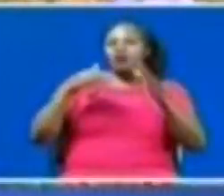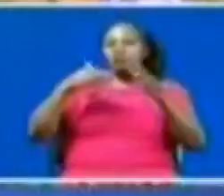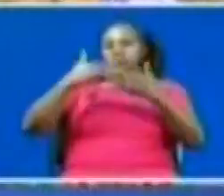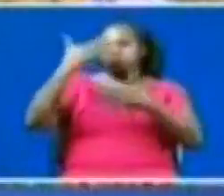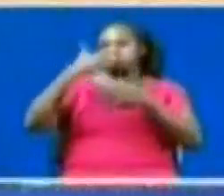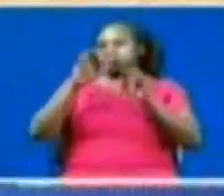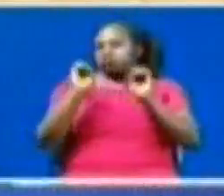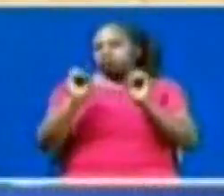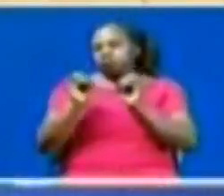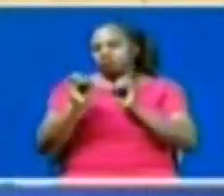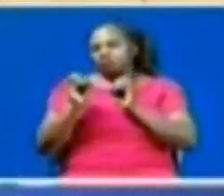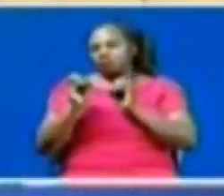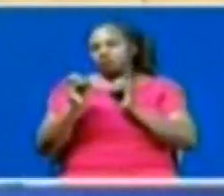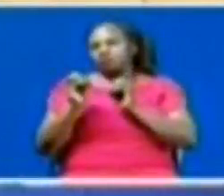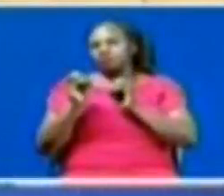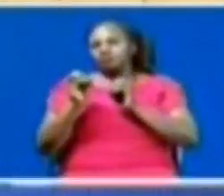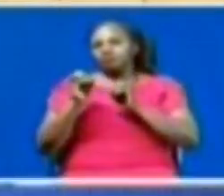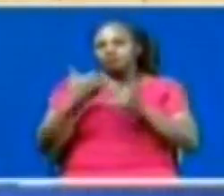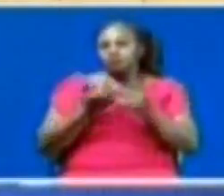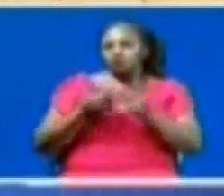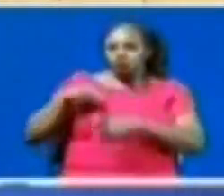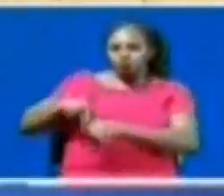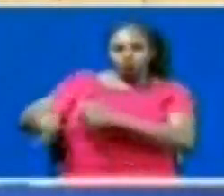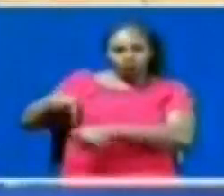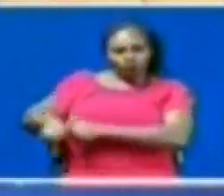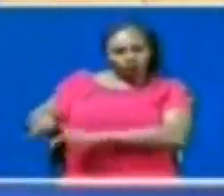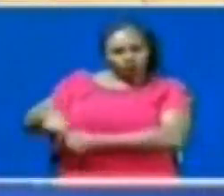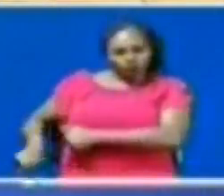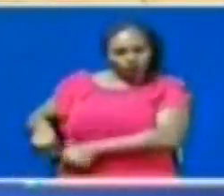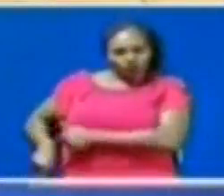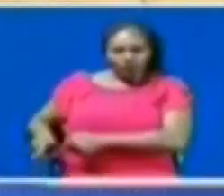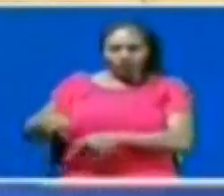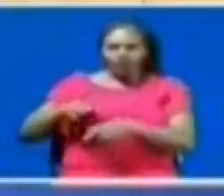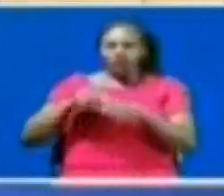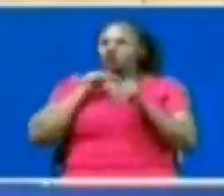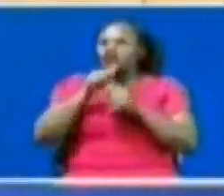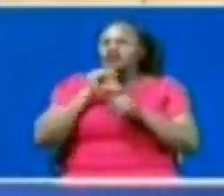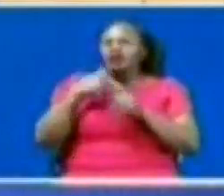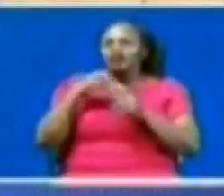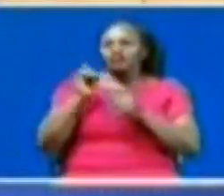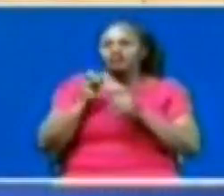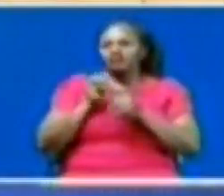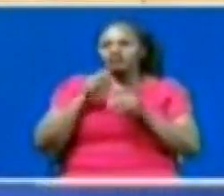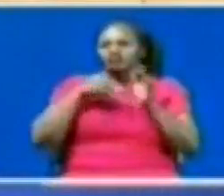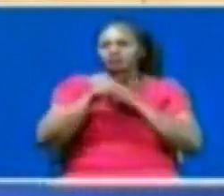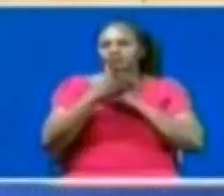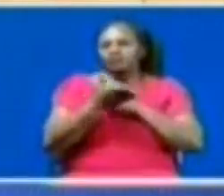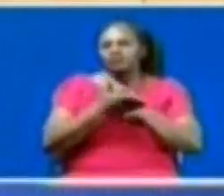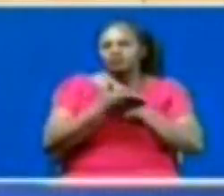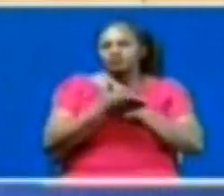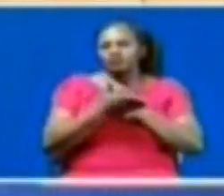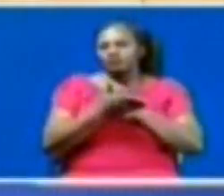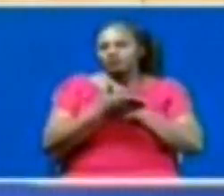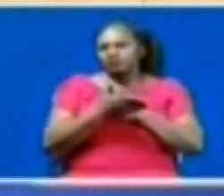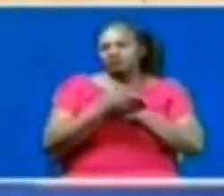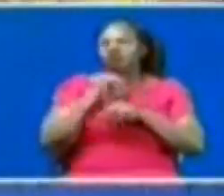dari. Watoto wanaendesha hata madudu hiyo na kunya tu na ara. Haya choo hatuna, anaingia tena kwa hii manyumba ndio na ara,